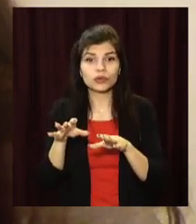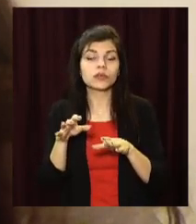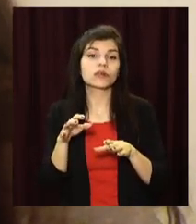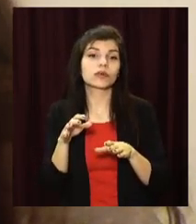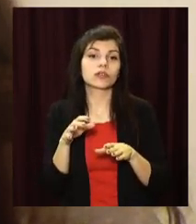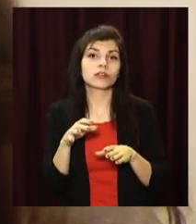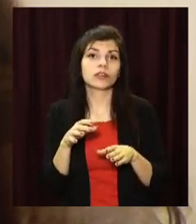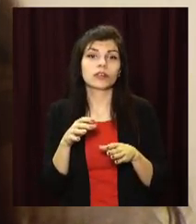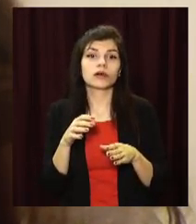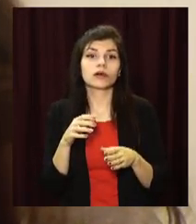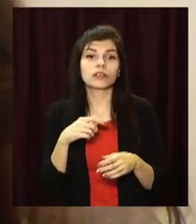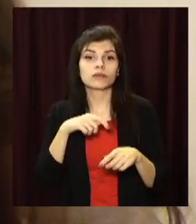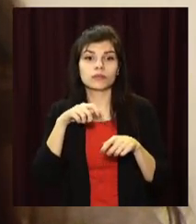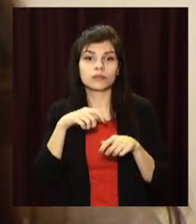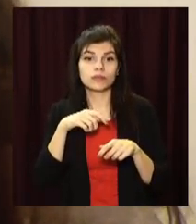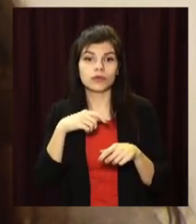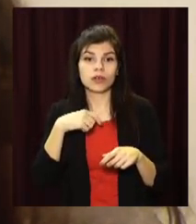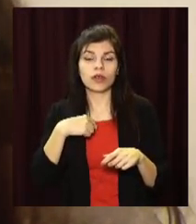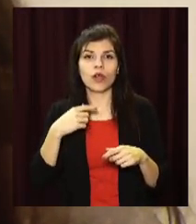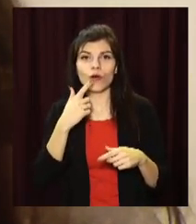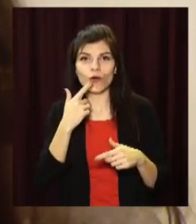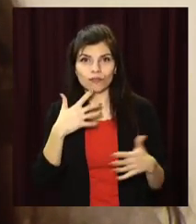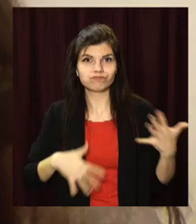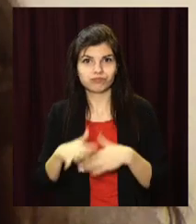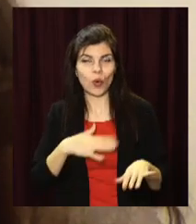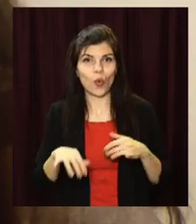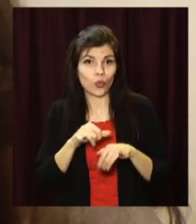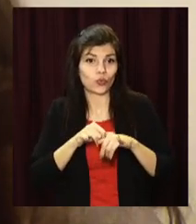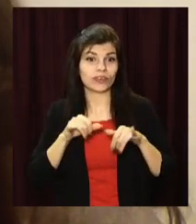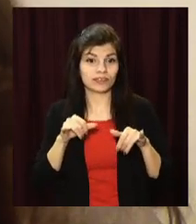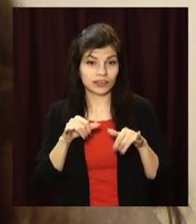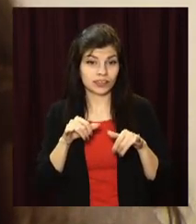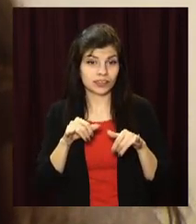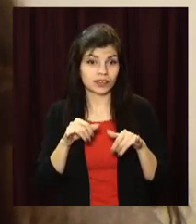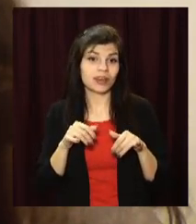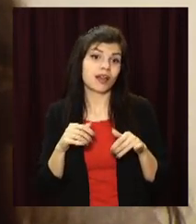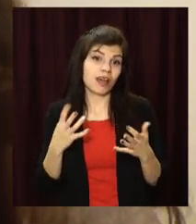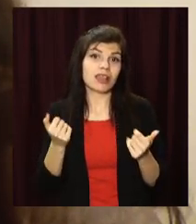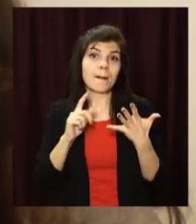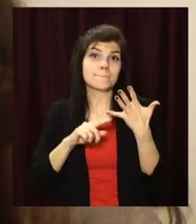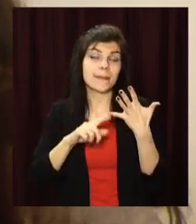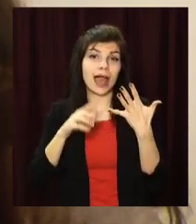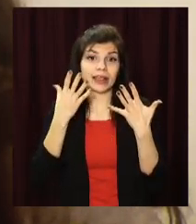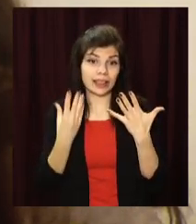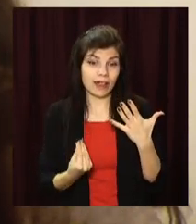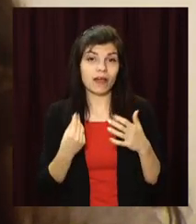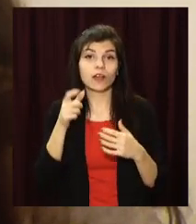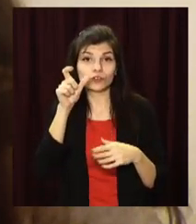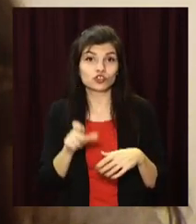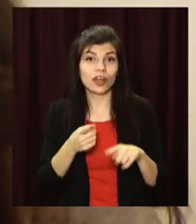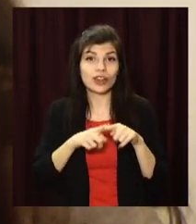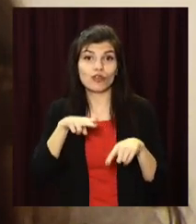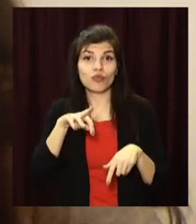збільшує вихід стовбурових клітин у кров. І десь на 5-й день донор приходить у лікарню,